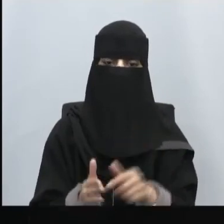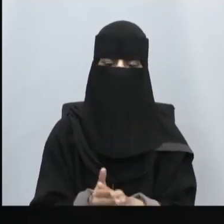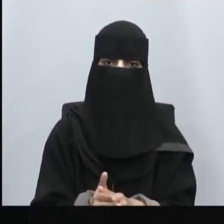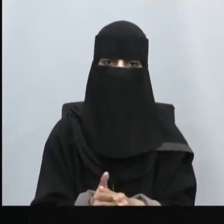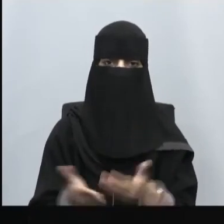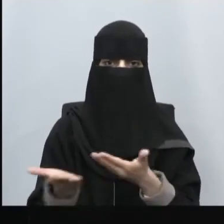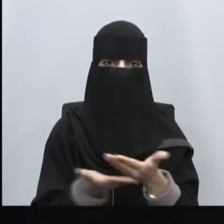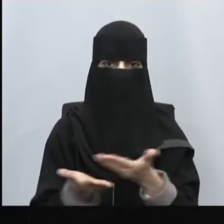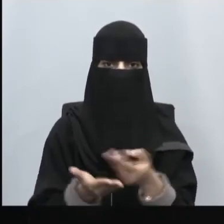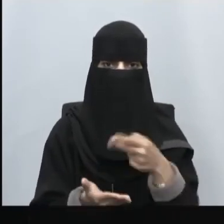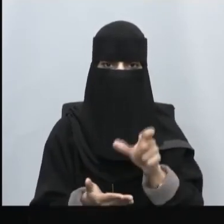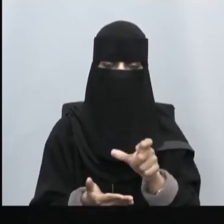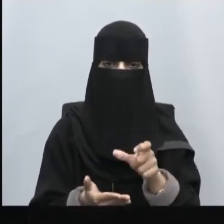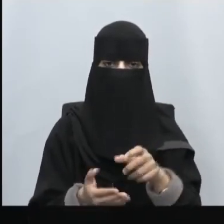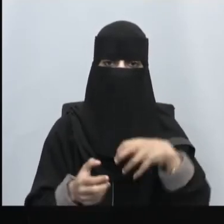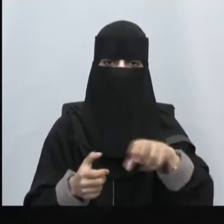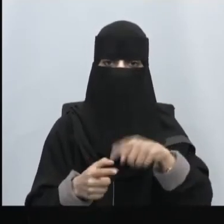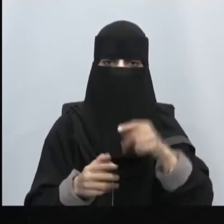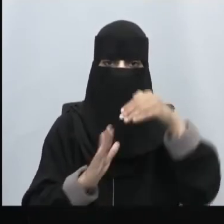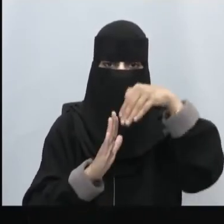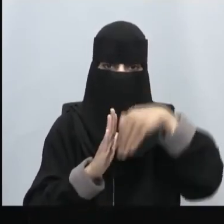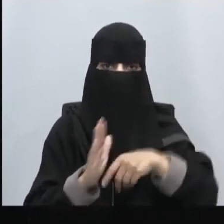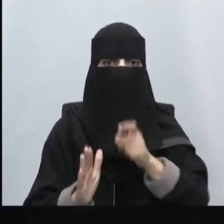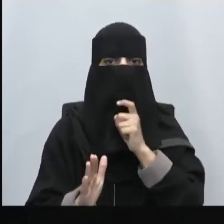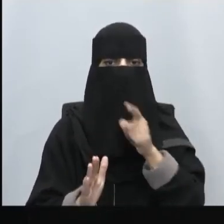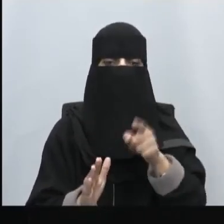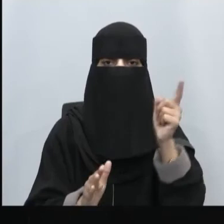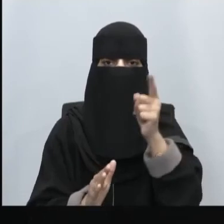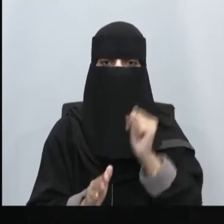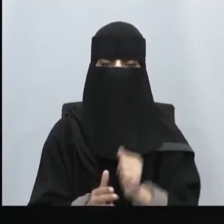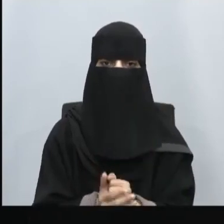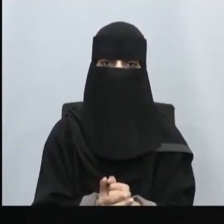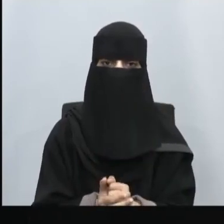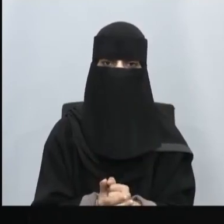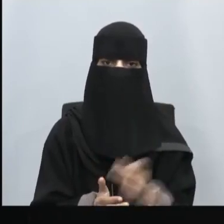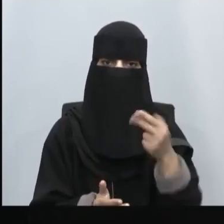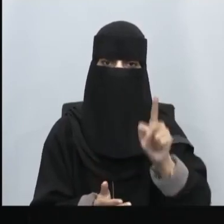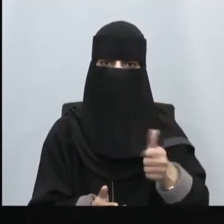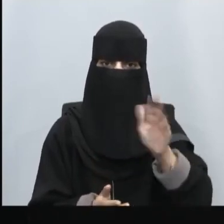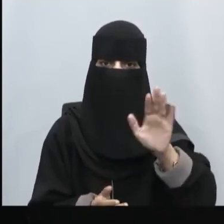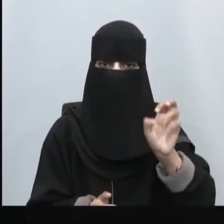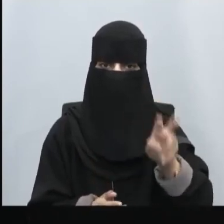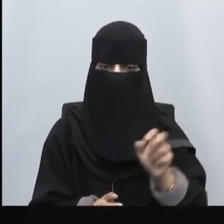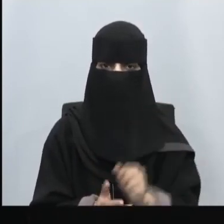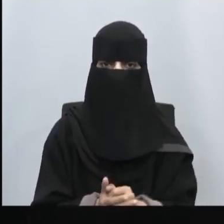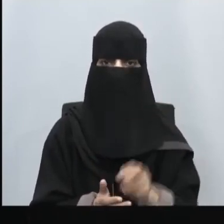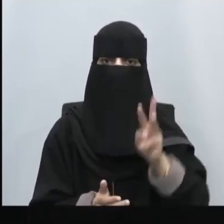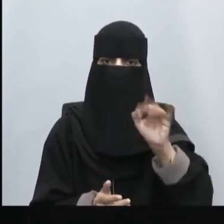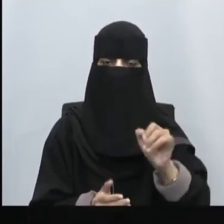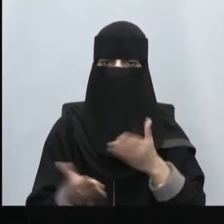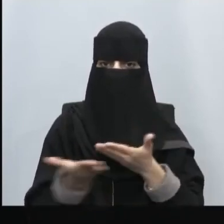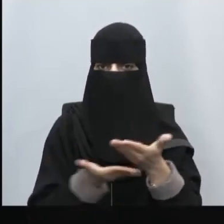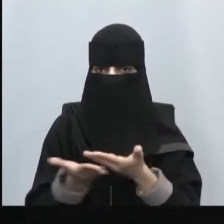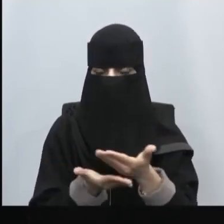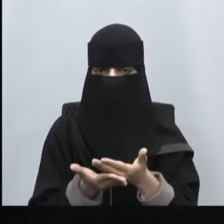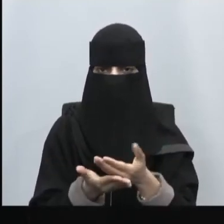الحديد عن المرحله التي ضعفت فيها الدوله الاسلاميه العباسيه في تلك الفتره ثم تحدثنا